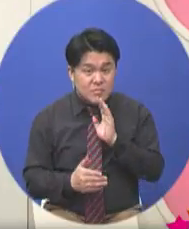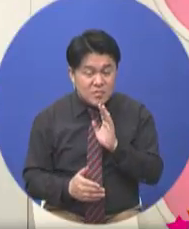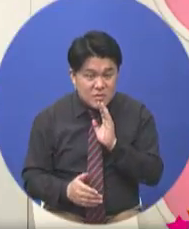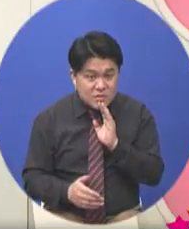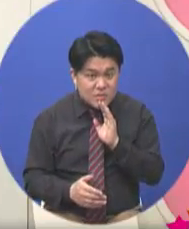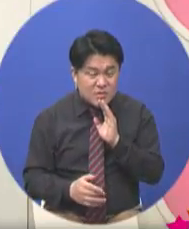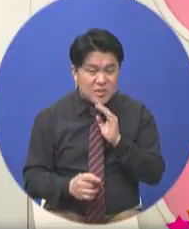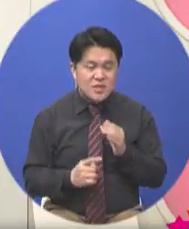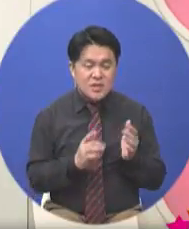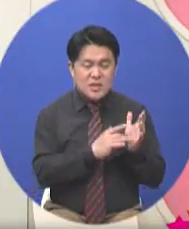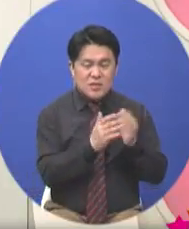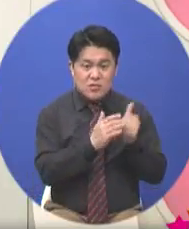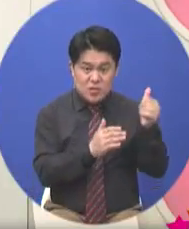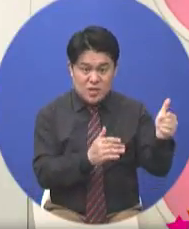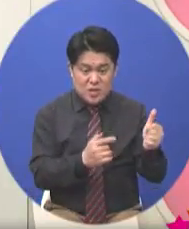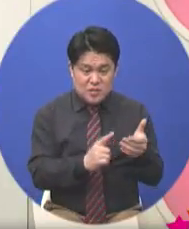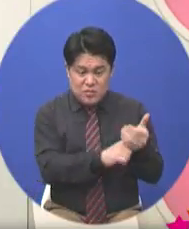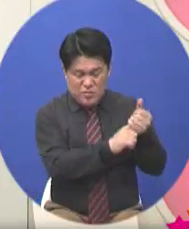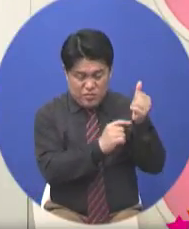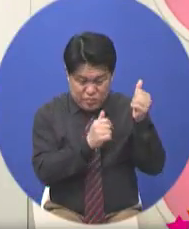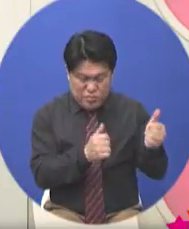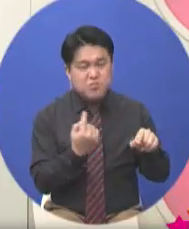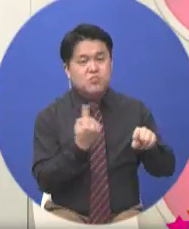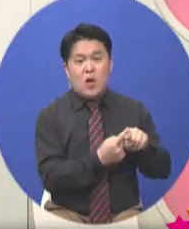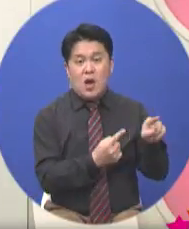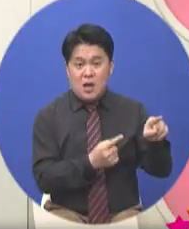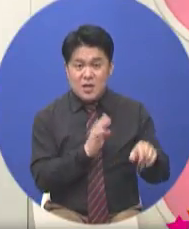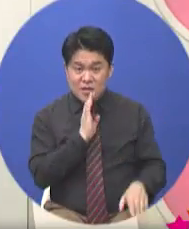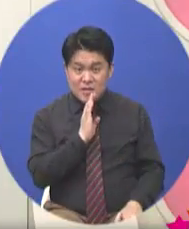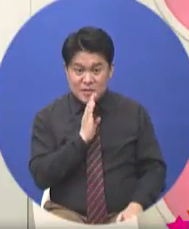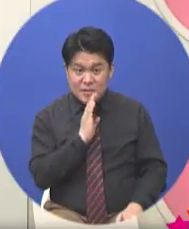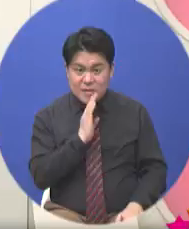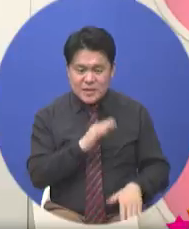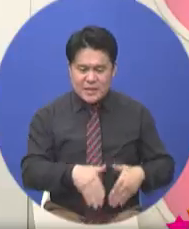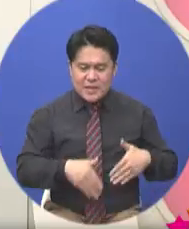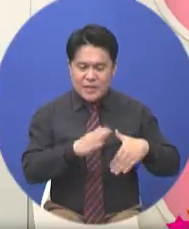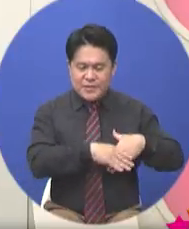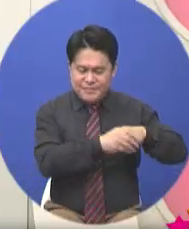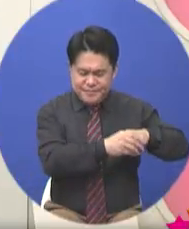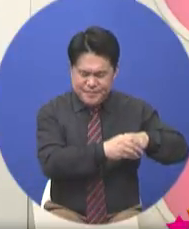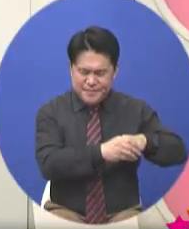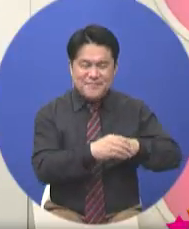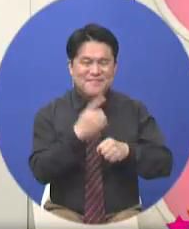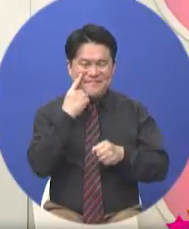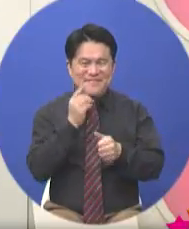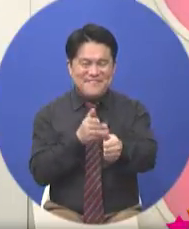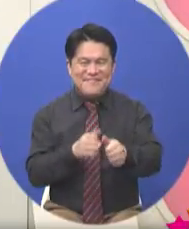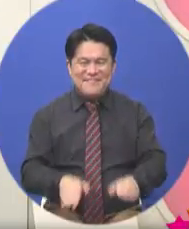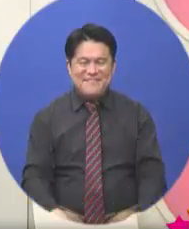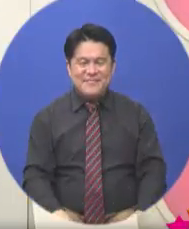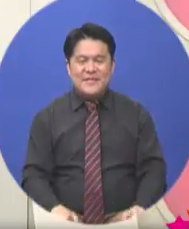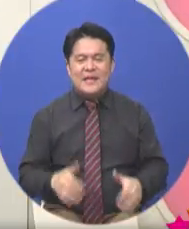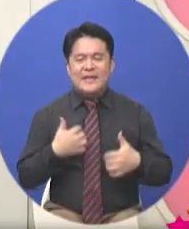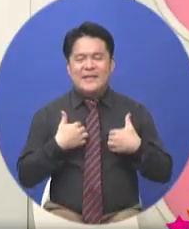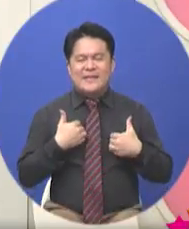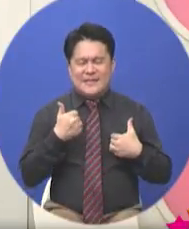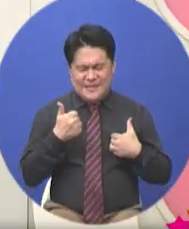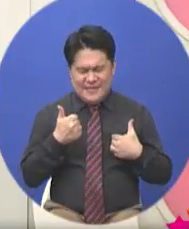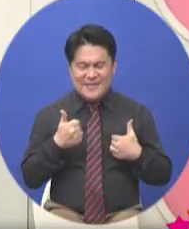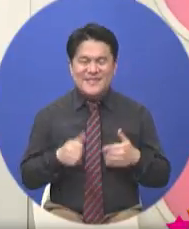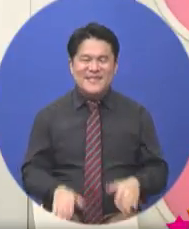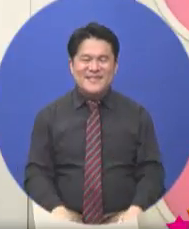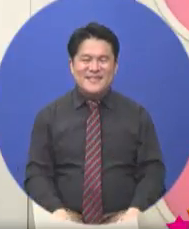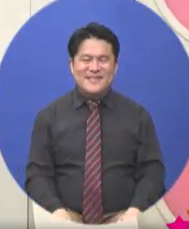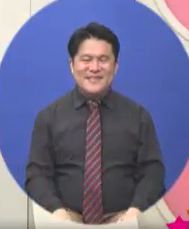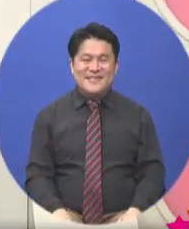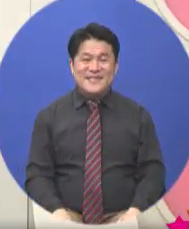이 말이죠. 네. 아유, 한 번이라도 그래요. 따뜻한 손을 아유, 더 좋다. 잡아주십시오. 오늘 너무너무 기분 좋다. 네. 그랬을 그렇죠? 말입니다.